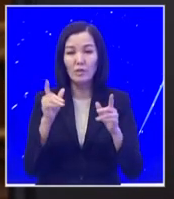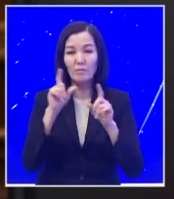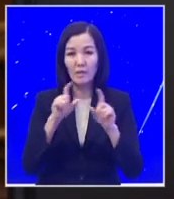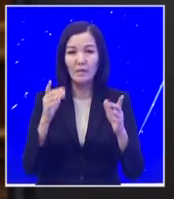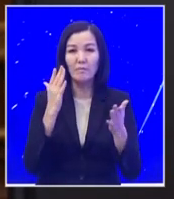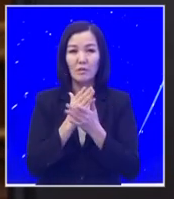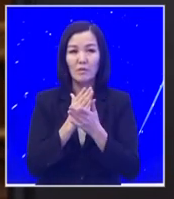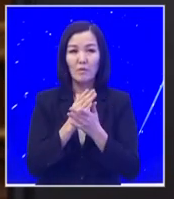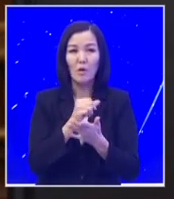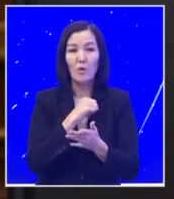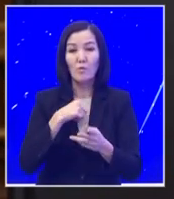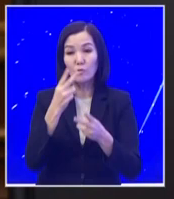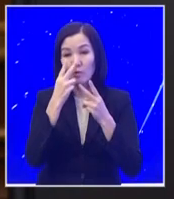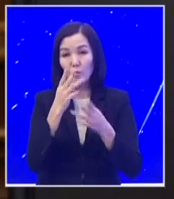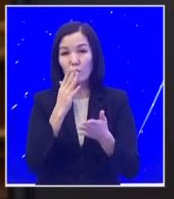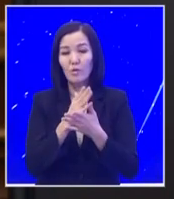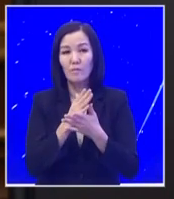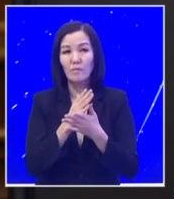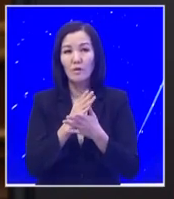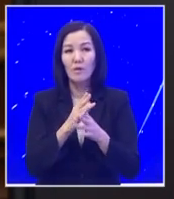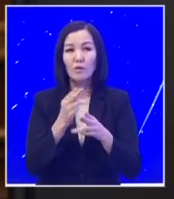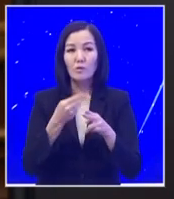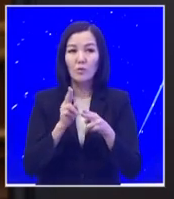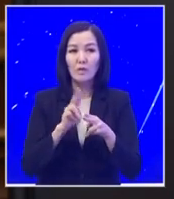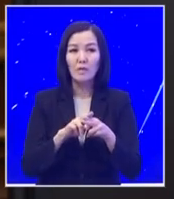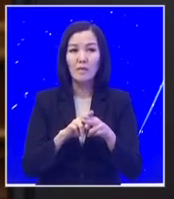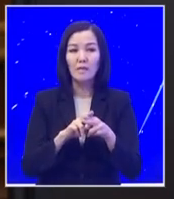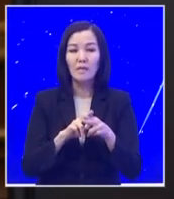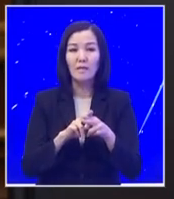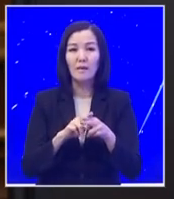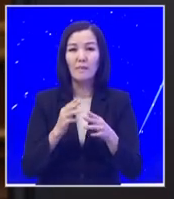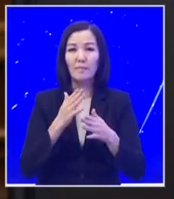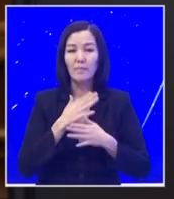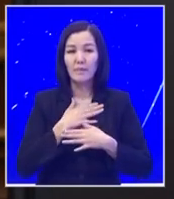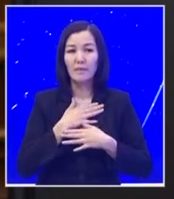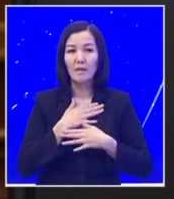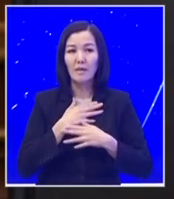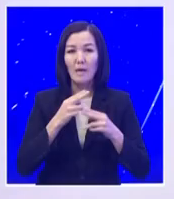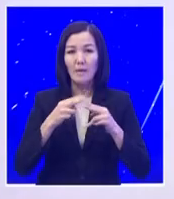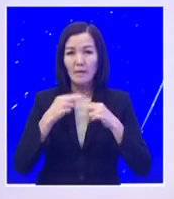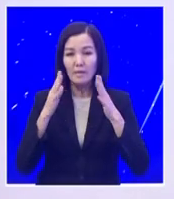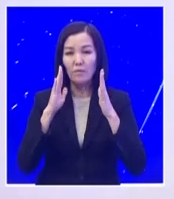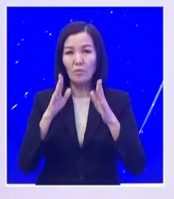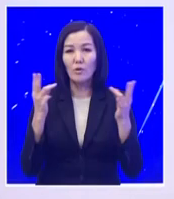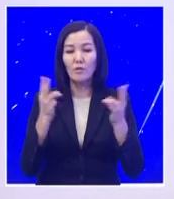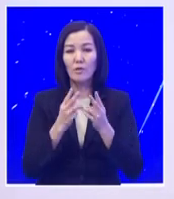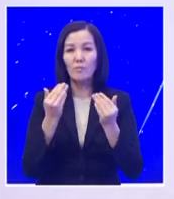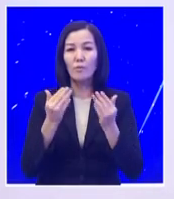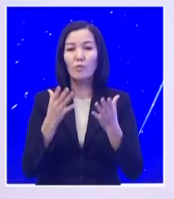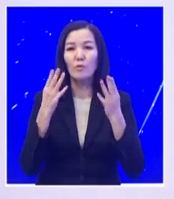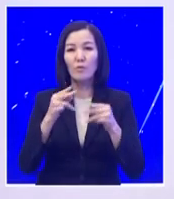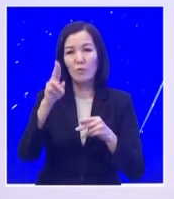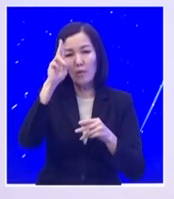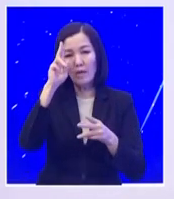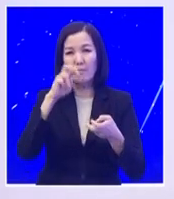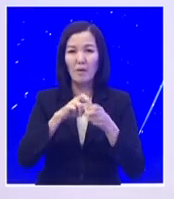өзінде ішіп көріп, өзінде көрген оның дәмін. Сондықтан да біз аса көңіл аударуымыз керек. Салада әлі күнге әжетхана